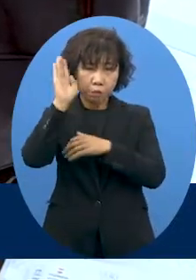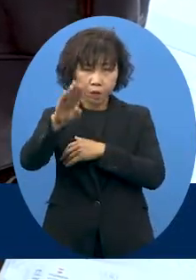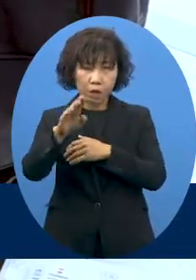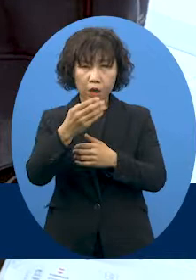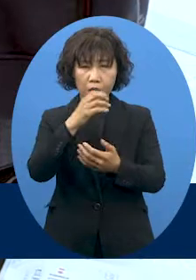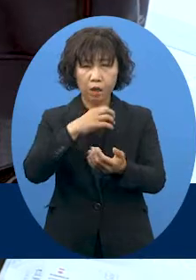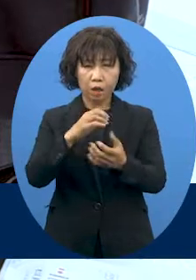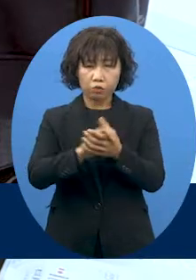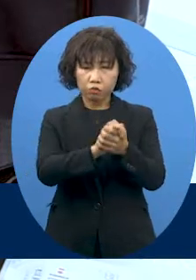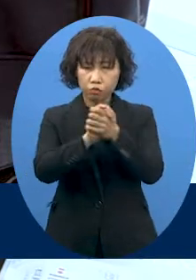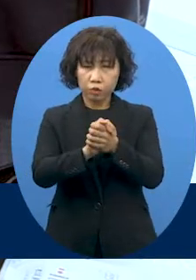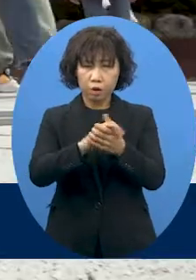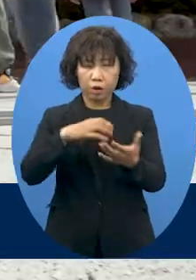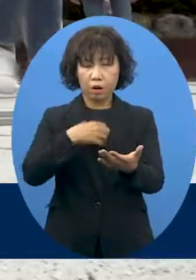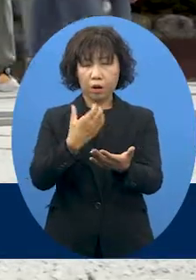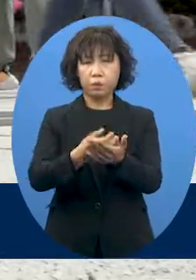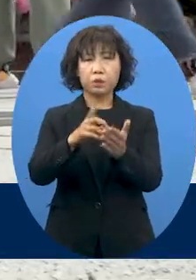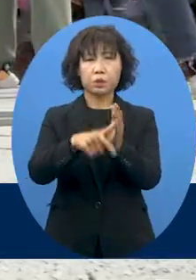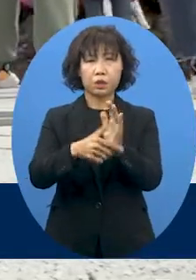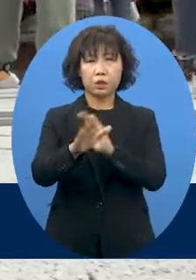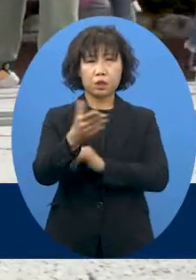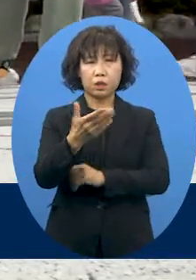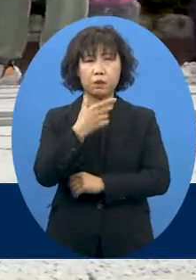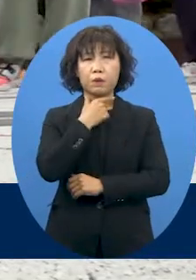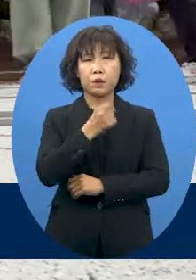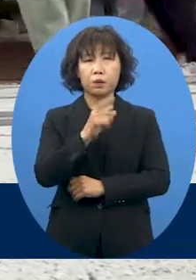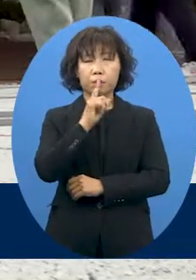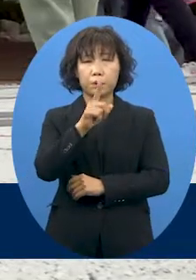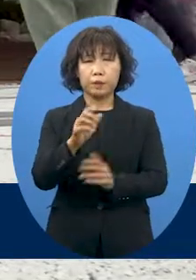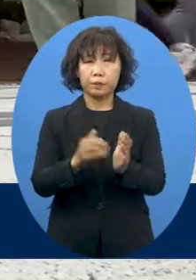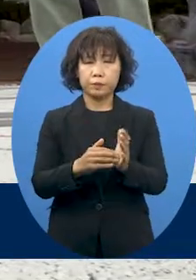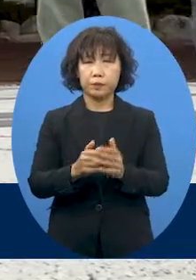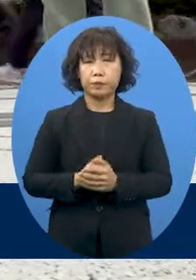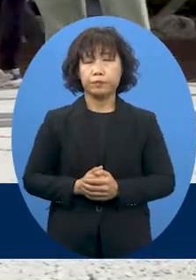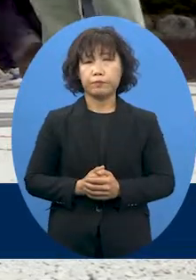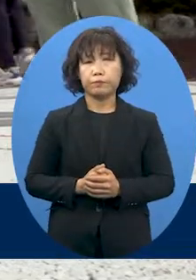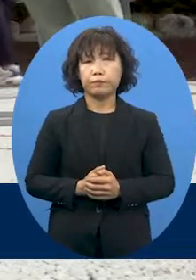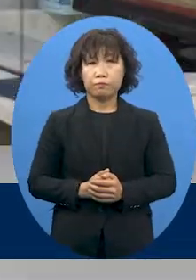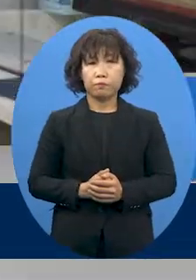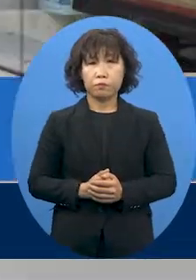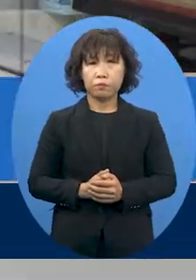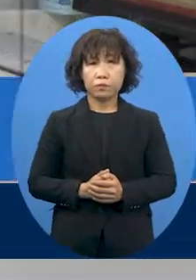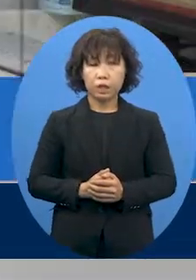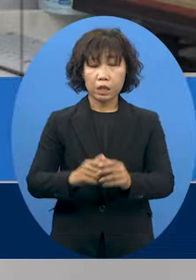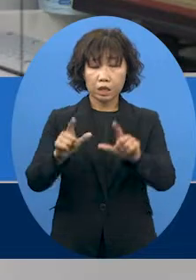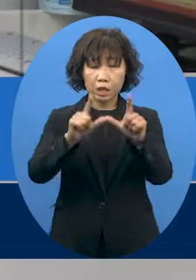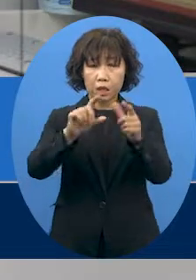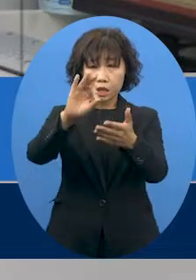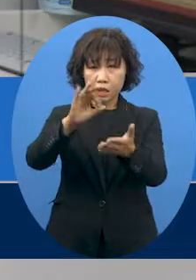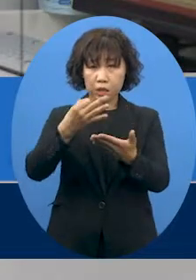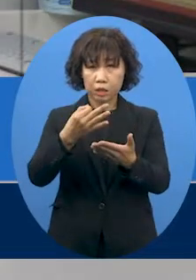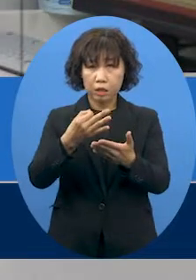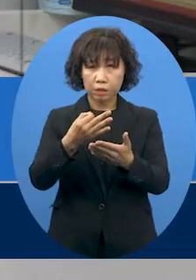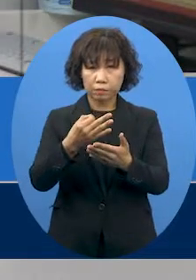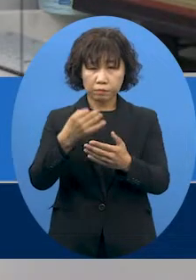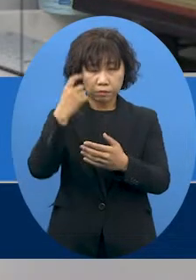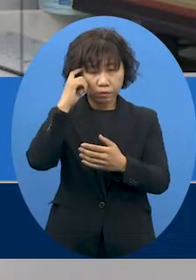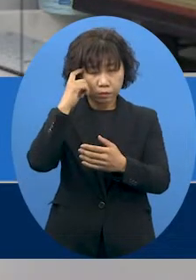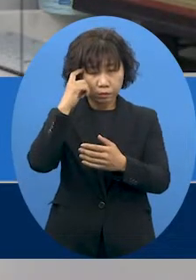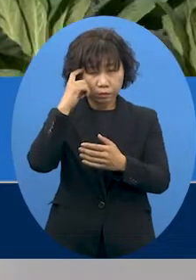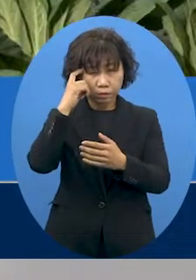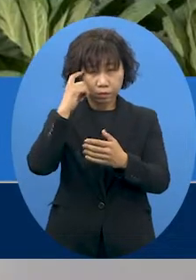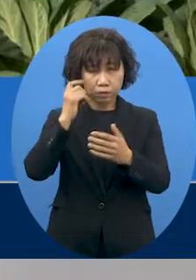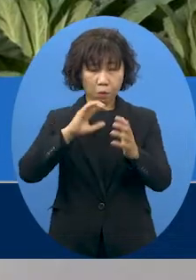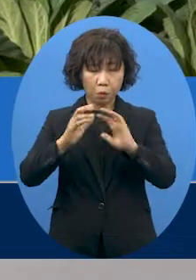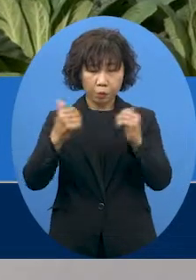보고 우정과 감동을 나누는 기회가 되었길 바란다 고 전했습니다 군은 생활임금 심의위원회의 심의를